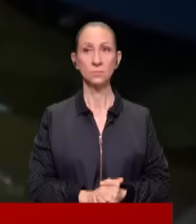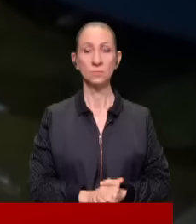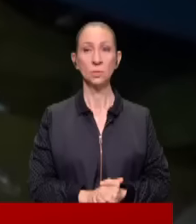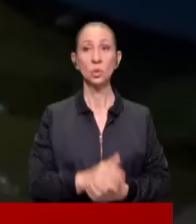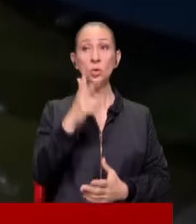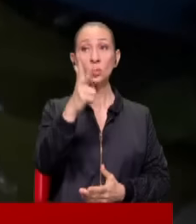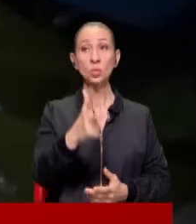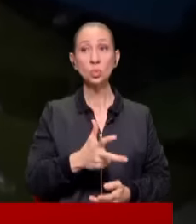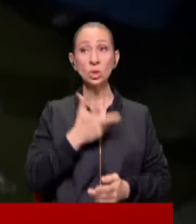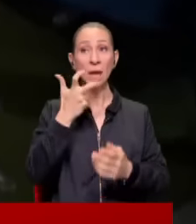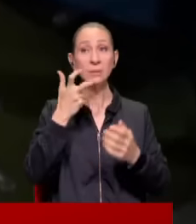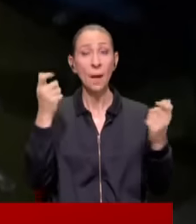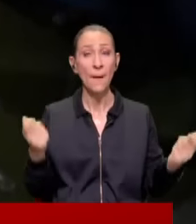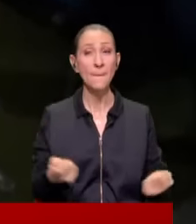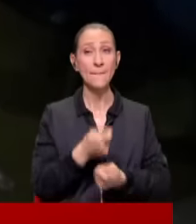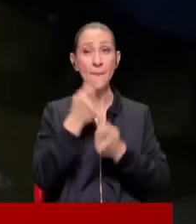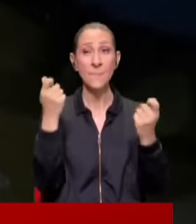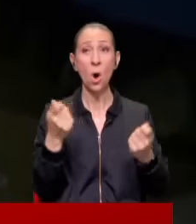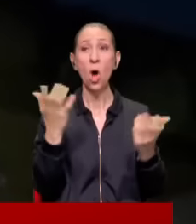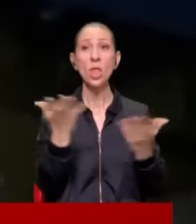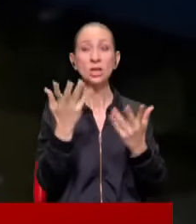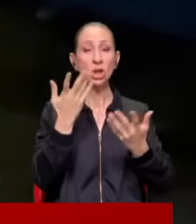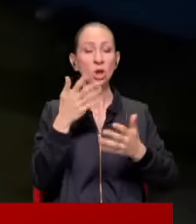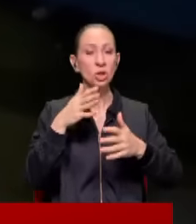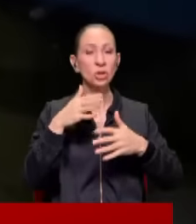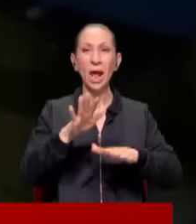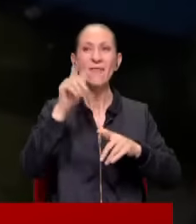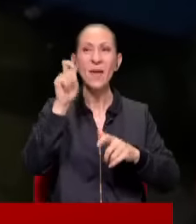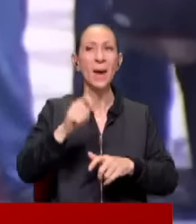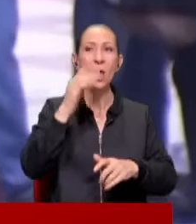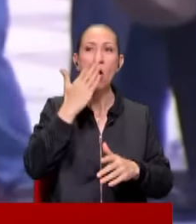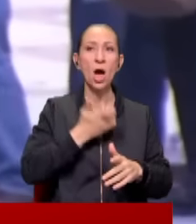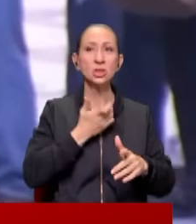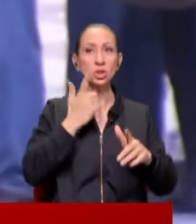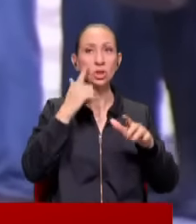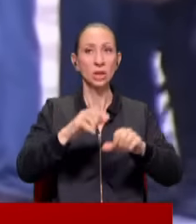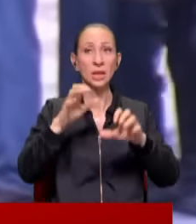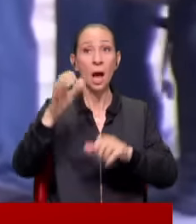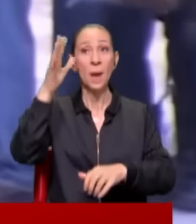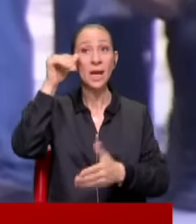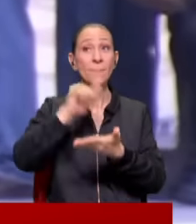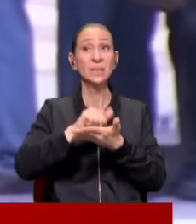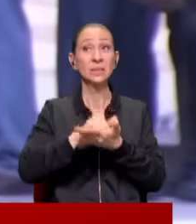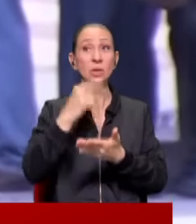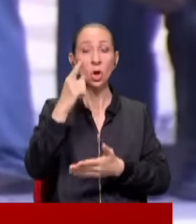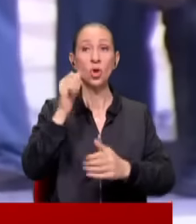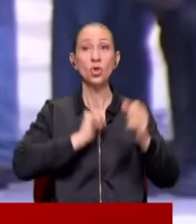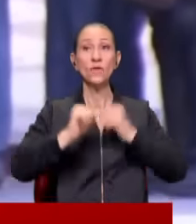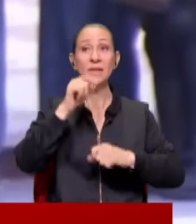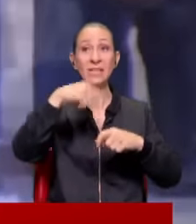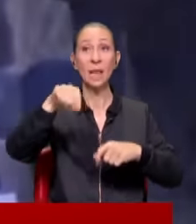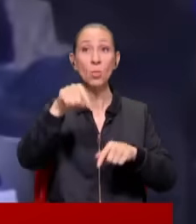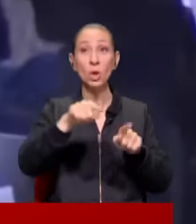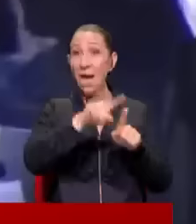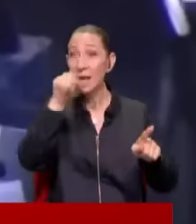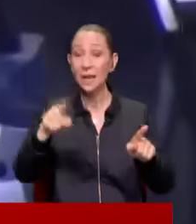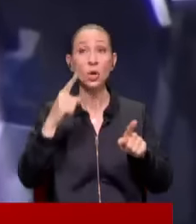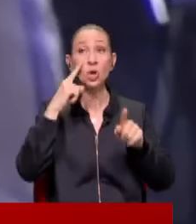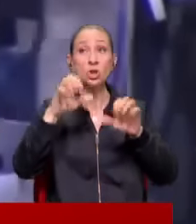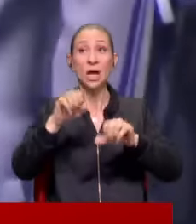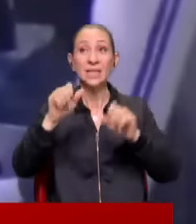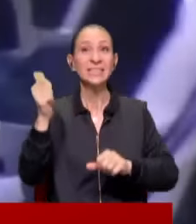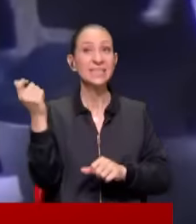Üç saat süren müdahale sonunda onlarca gösterici gözaltına alındı. Amerikan basınına göre üniversitelerde bugüne kadar